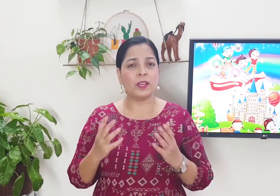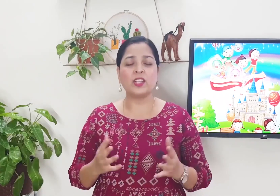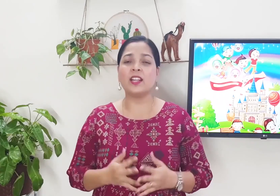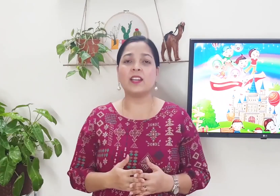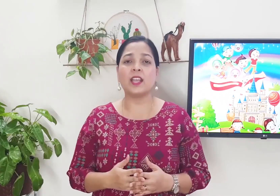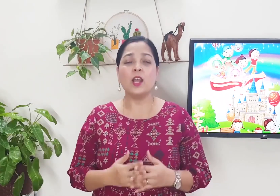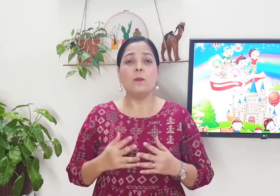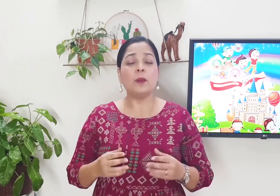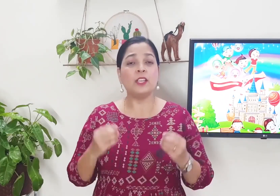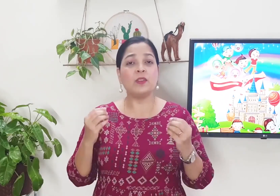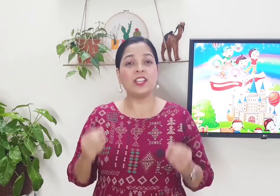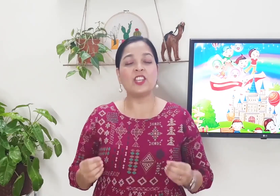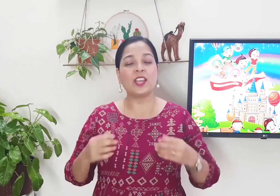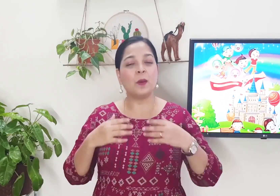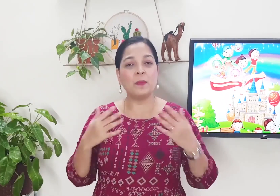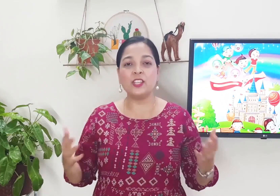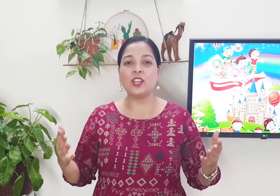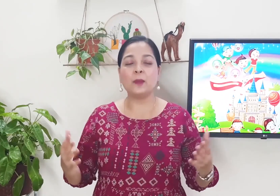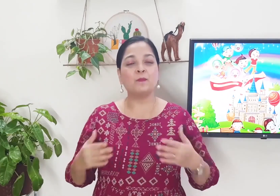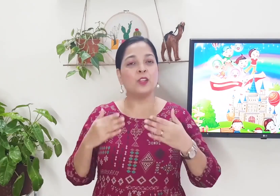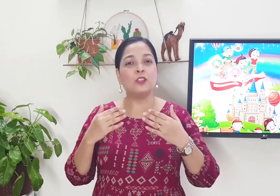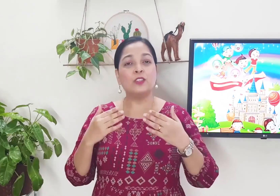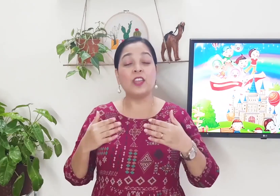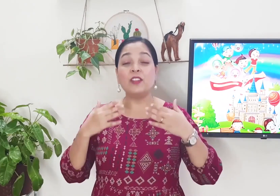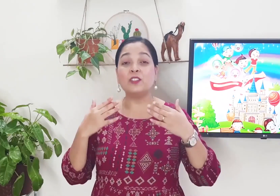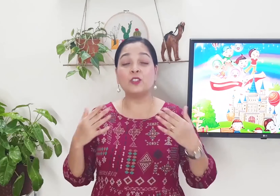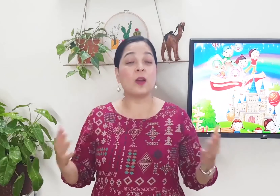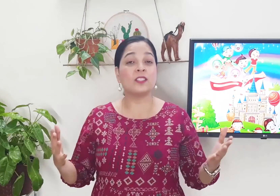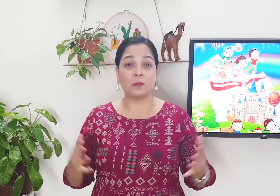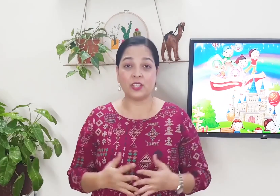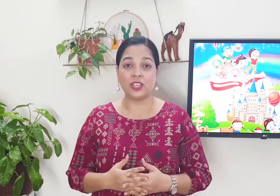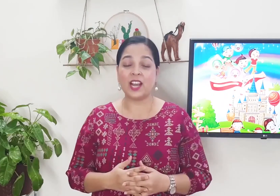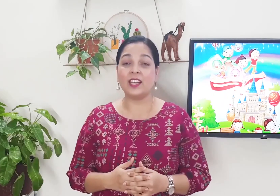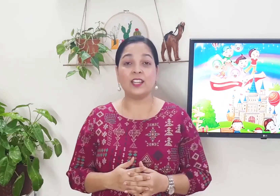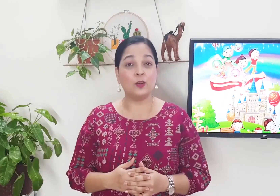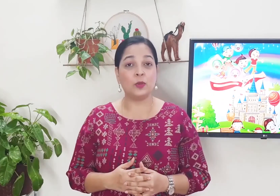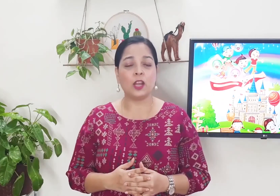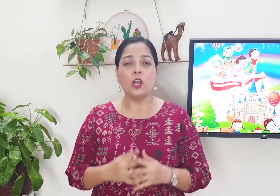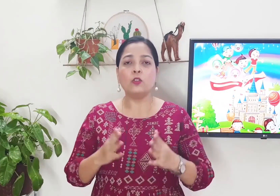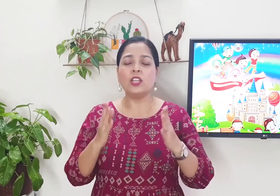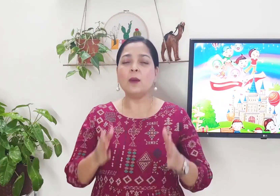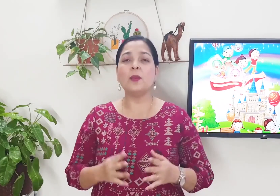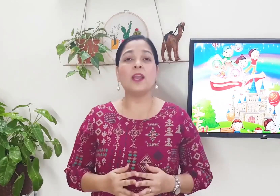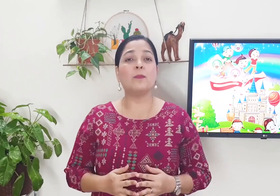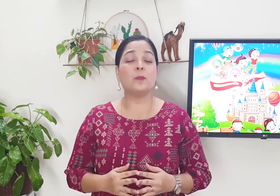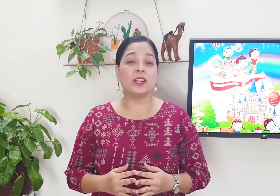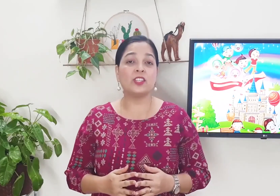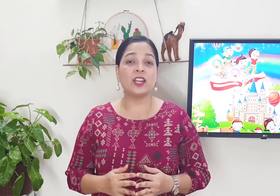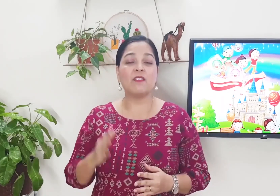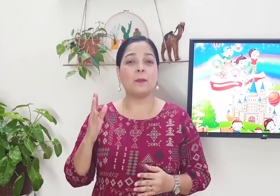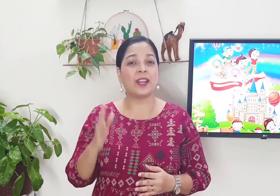लिए। और हमेशा याद रखें, परमेश्वर की इच्छा है कि हम हमेशा देवीय स्वास्थ्य में जिए। हालेलुया। तो जहां पर भी